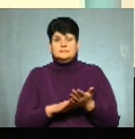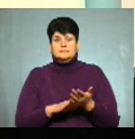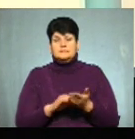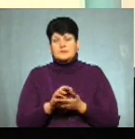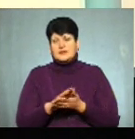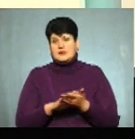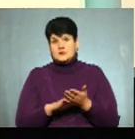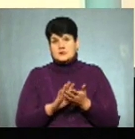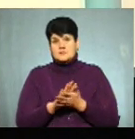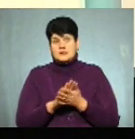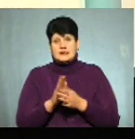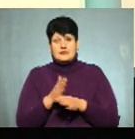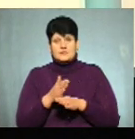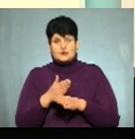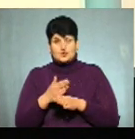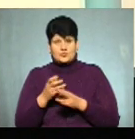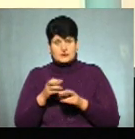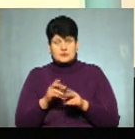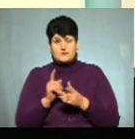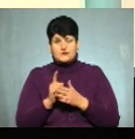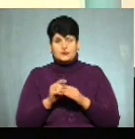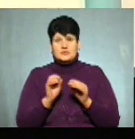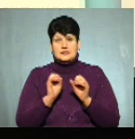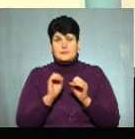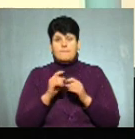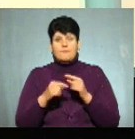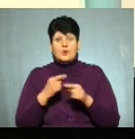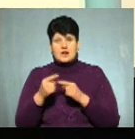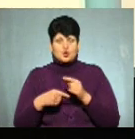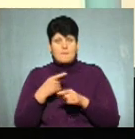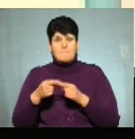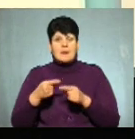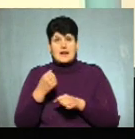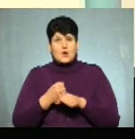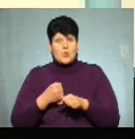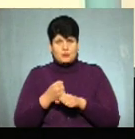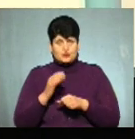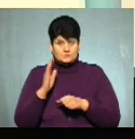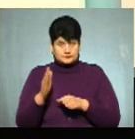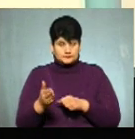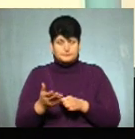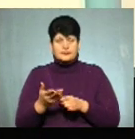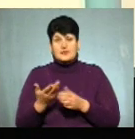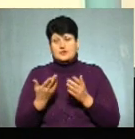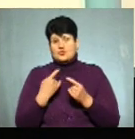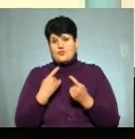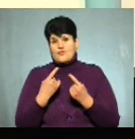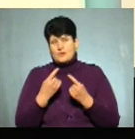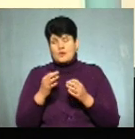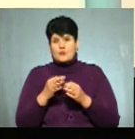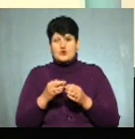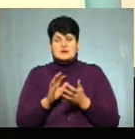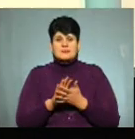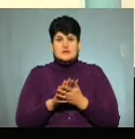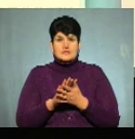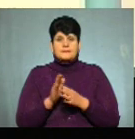Далі сміття, яке відсортовується, повинно йти на подальшу переробку. Якщо ми говоримо про якийсь